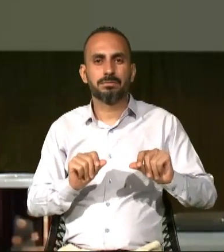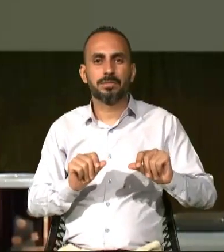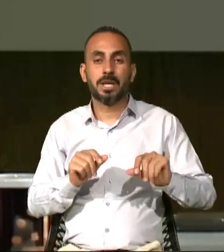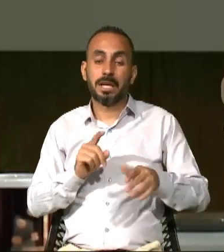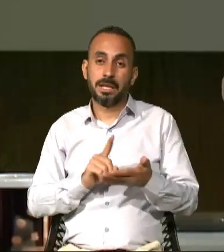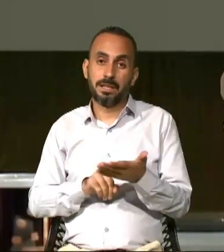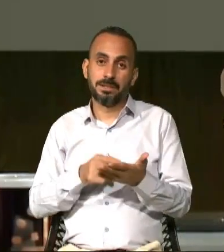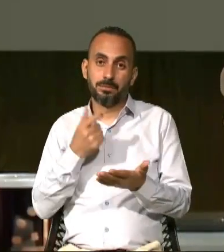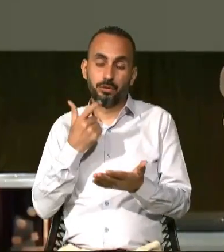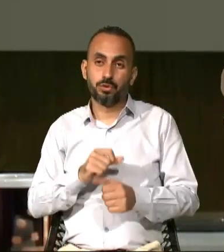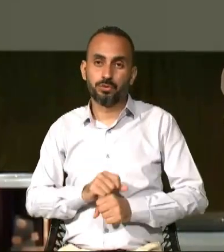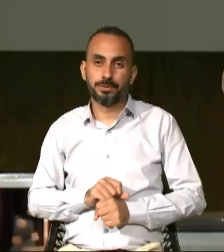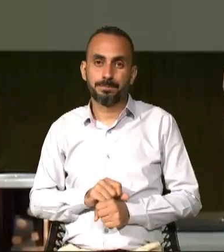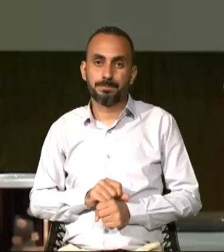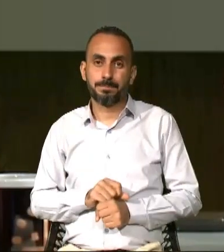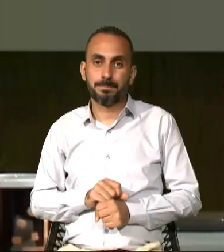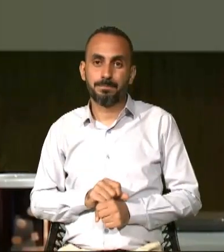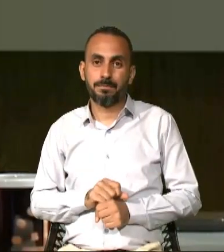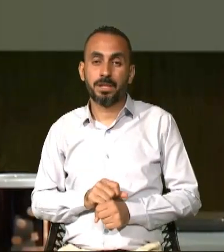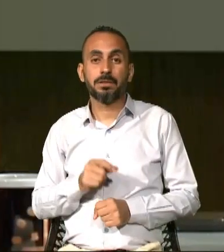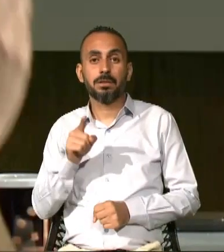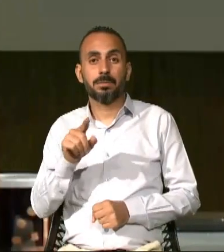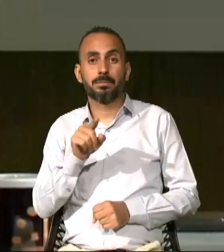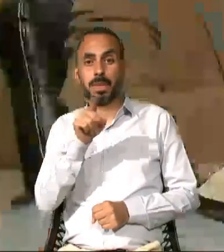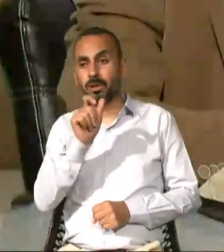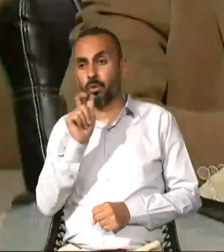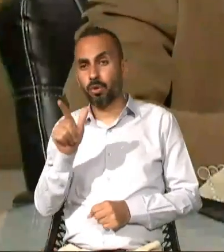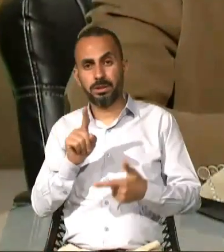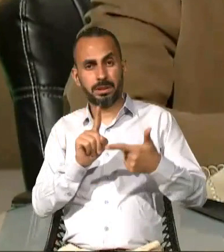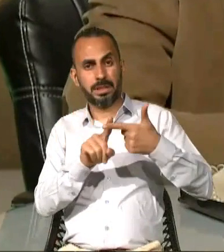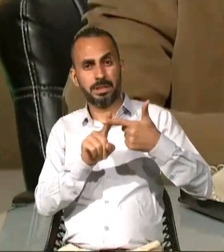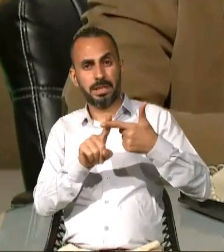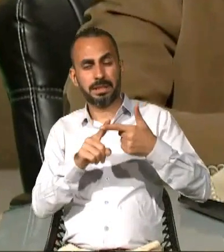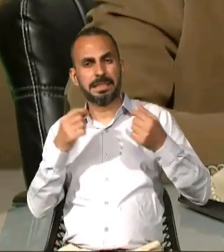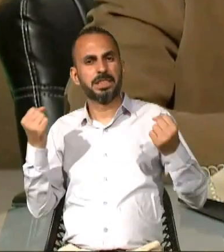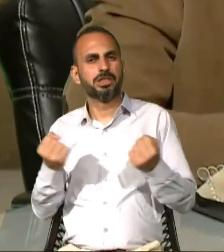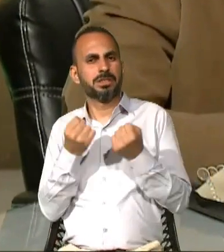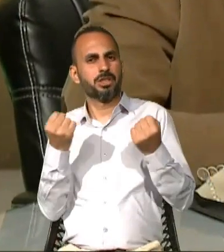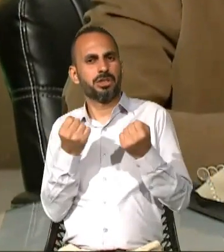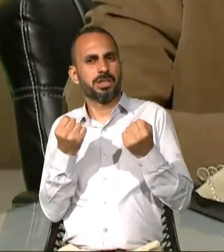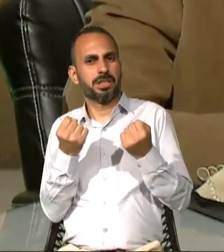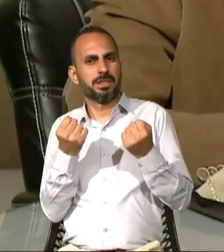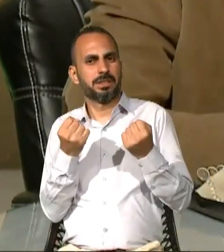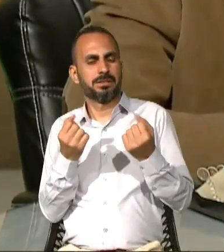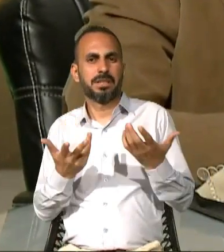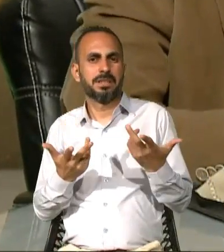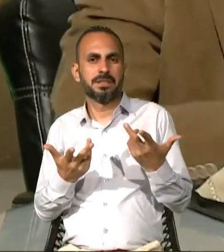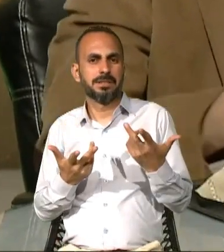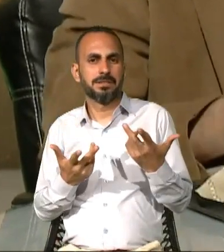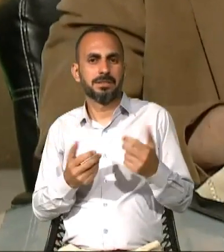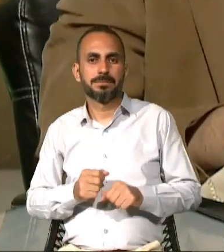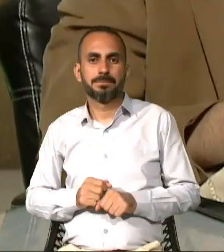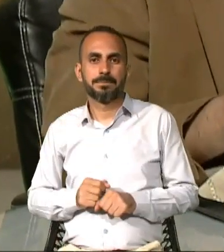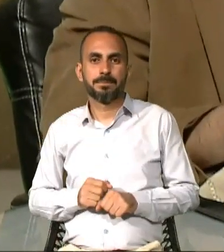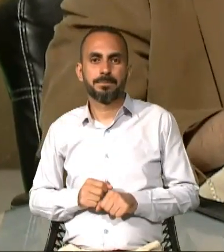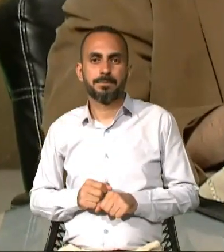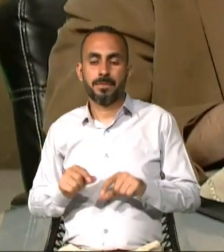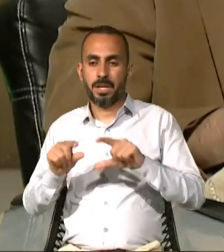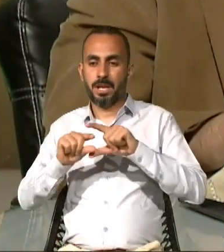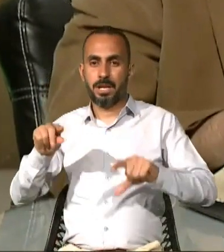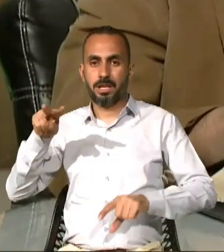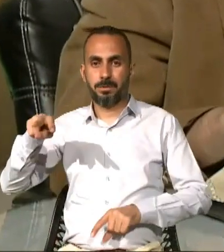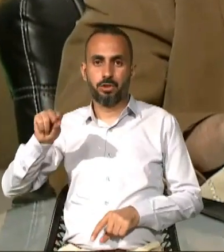في تشجيع في الجولة الحفيظة؟ ده لازم. بص الآية العظيمة يا سيس. بص الآية العظيمة اللي في 28 الكتاب يقول